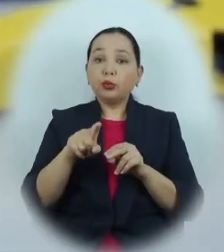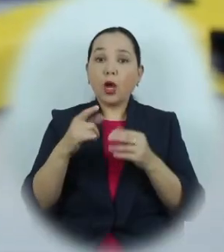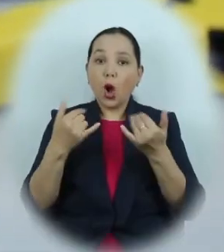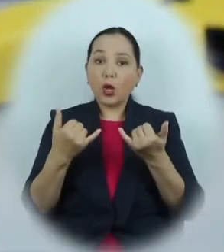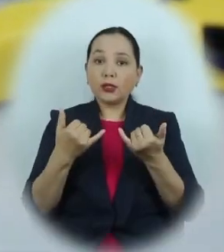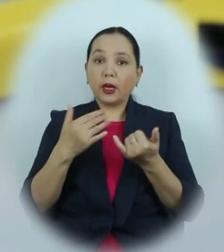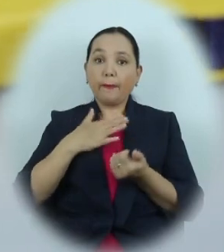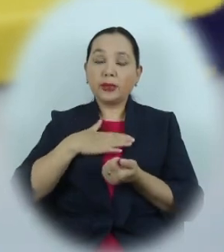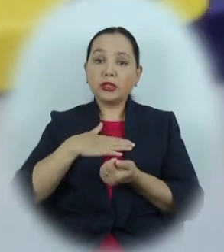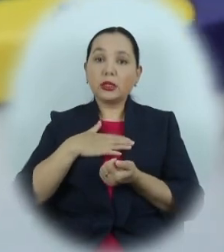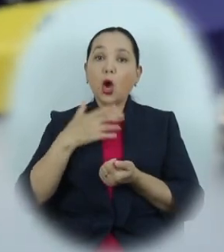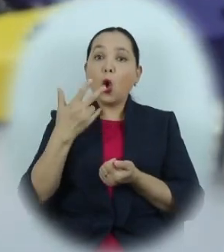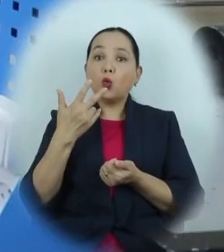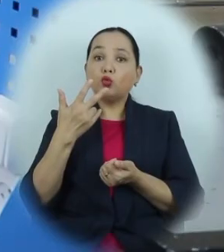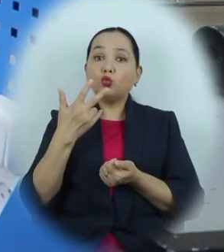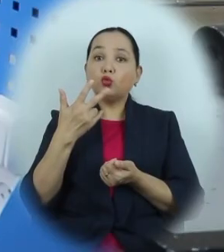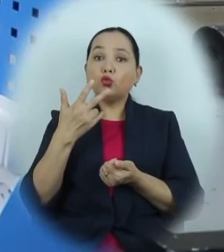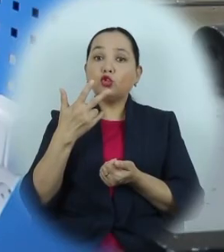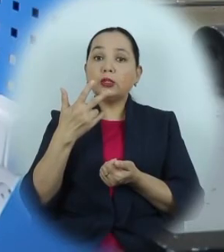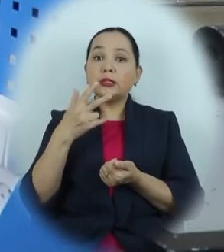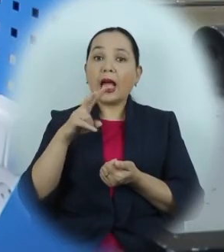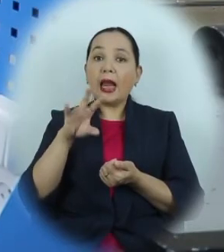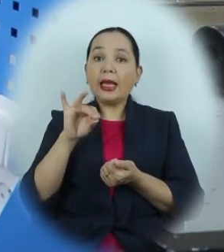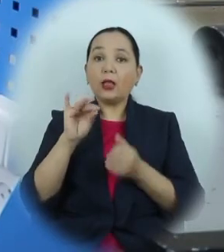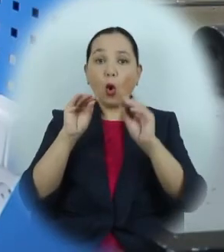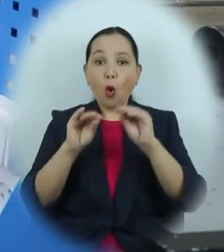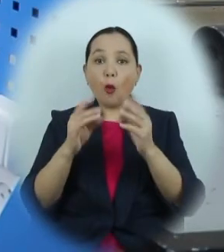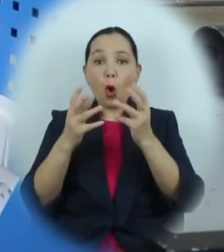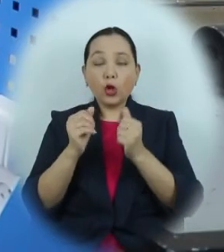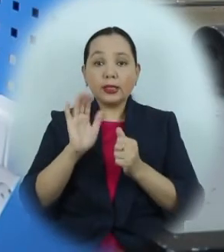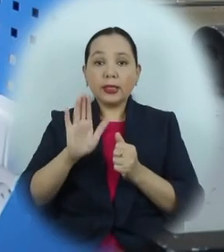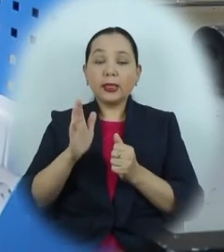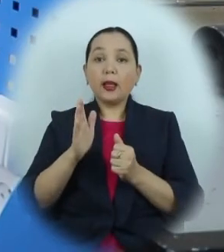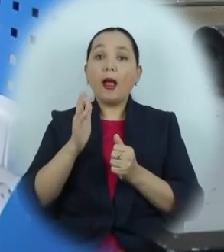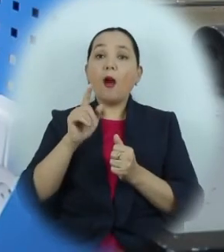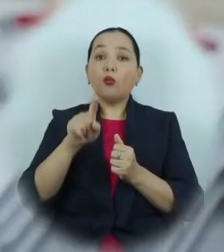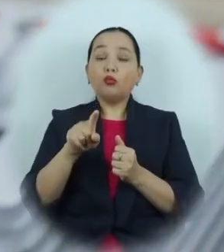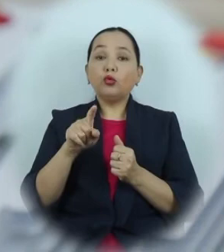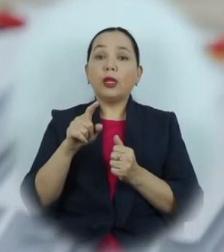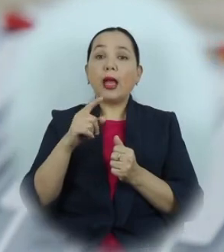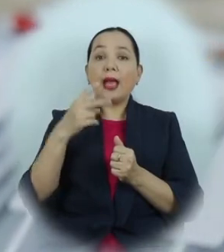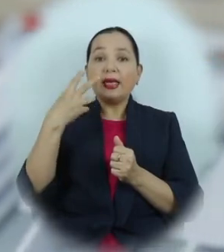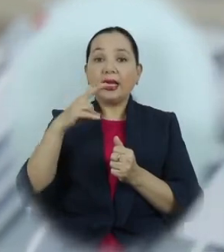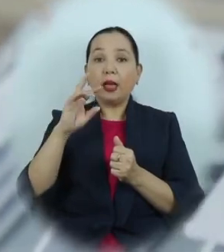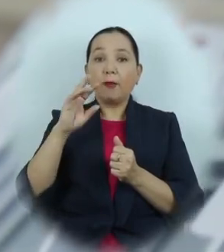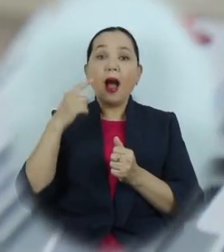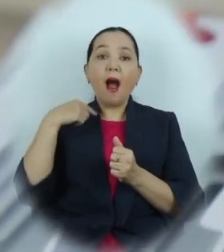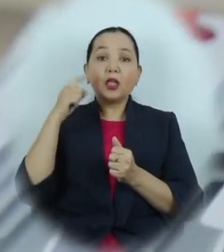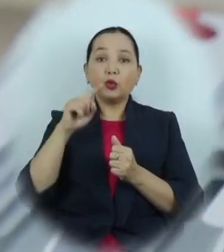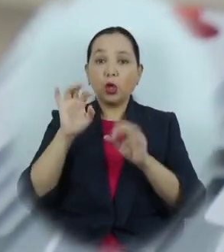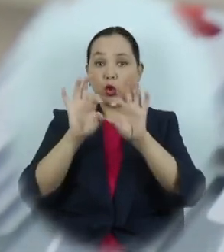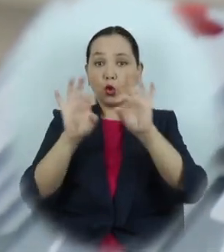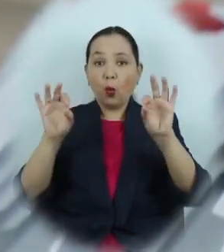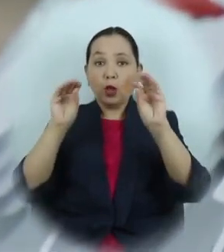hazır biz 3 talığımızı koyup aldık. 3 talığımızdan son bunge 20 hacimli turbamızı koyup